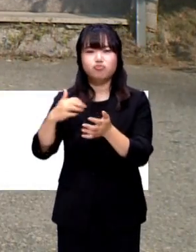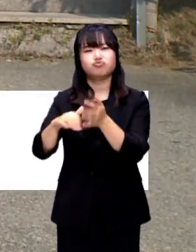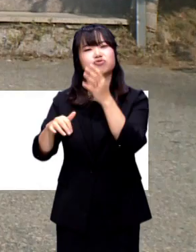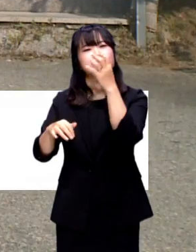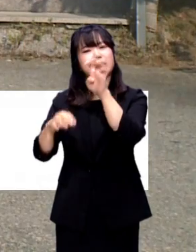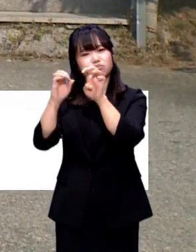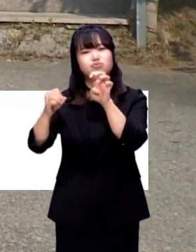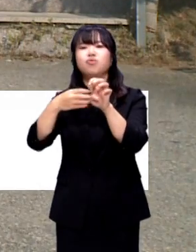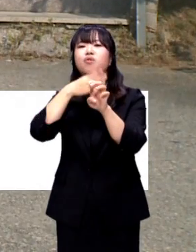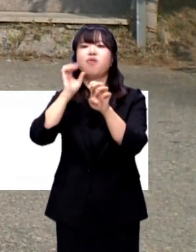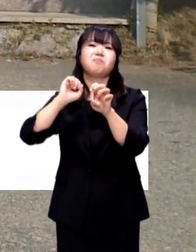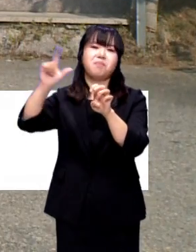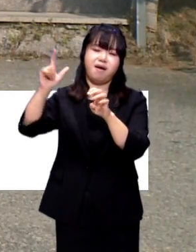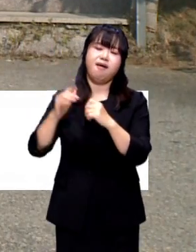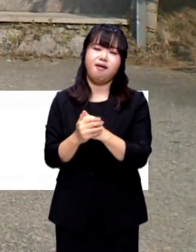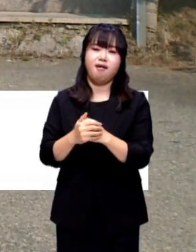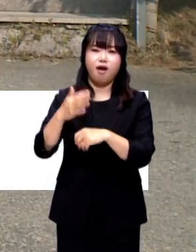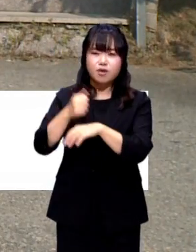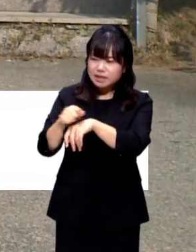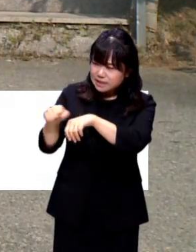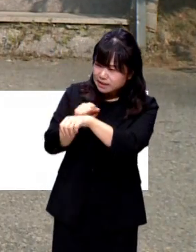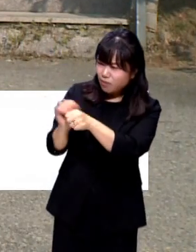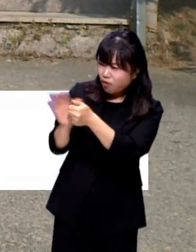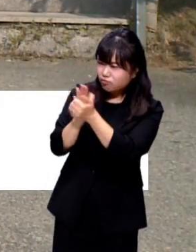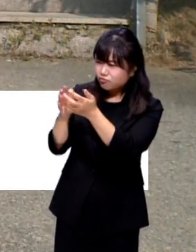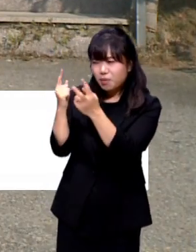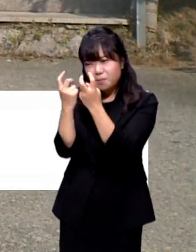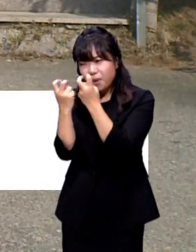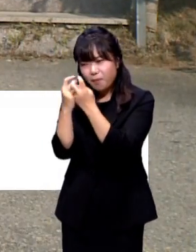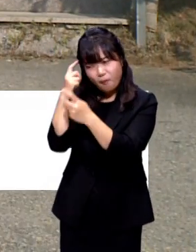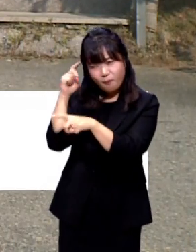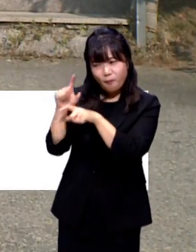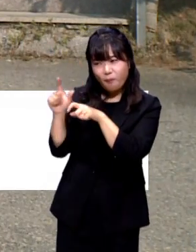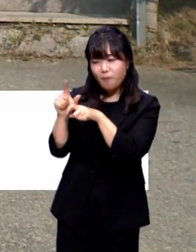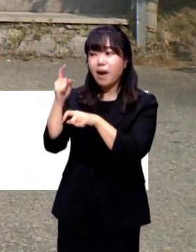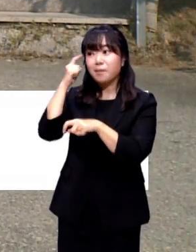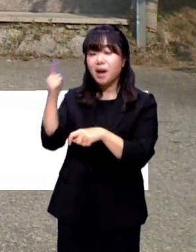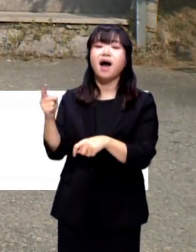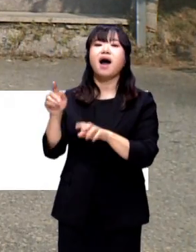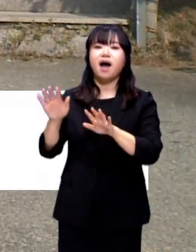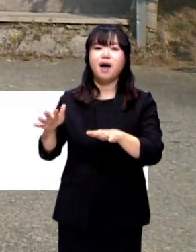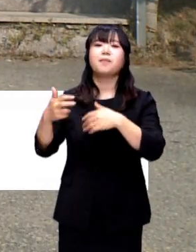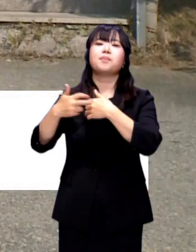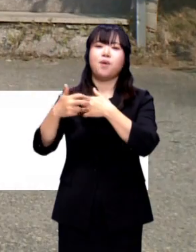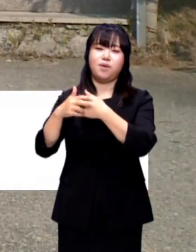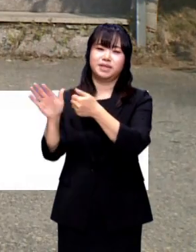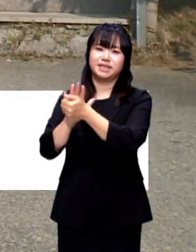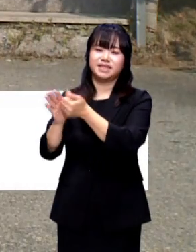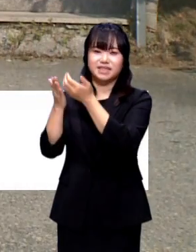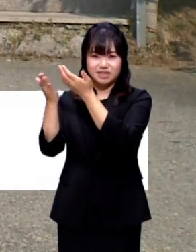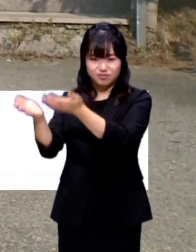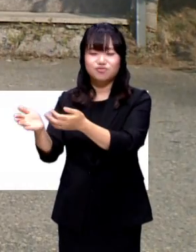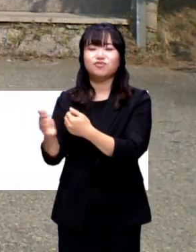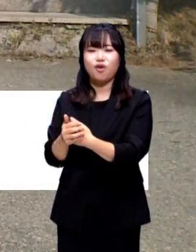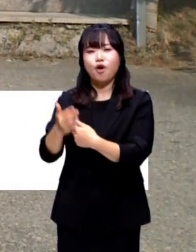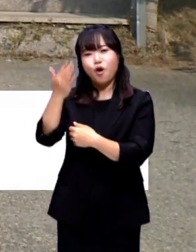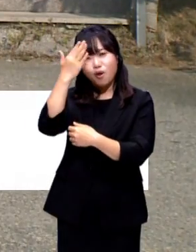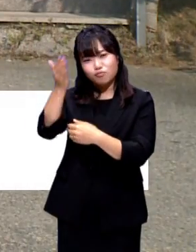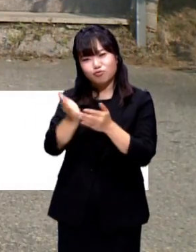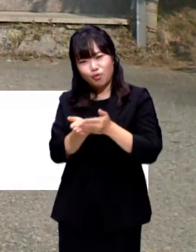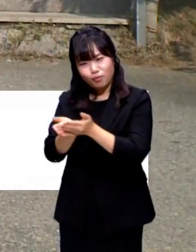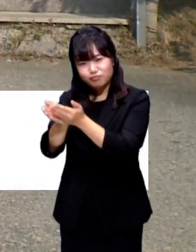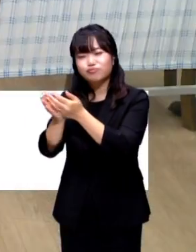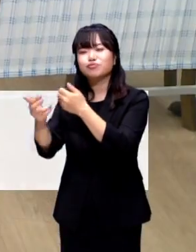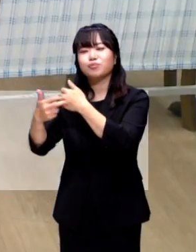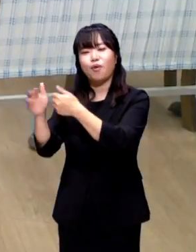있습니다. 그래서 이분들에게 특별한 혜택을 드릴 수 있을까 고민하다가 오늘 이런 무료 진료 사업을 하게